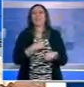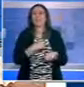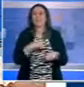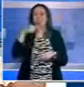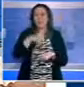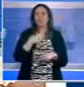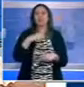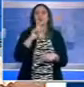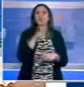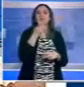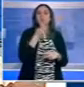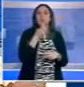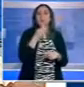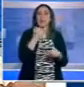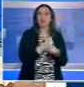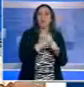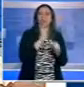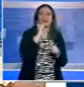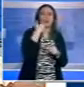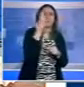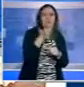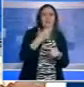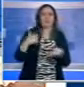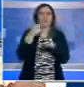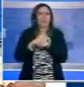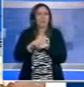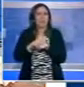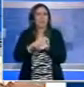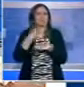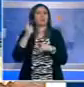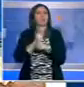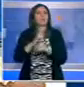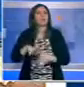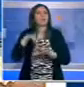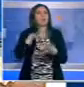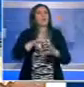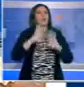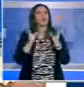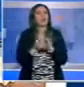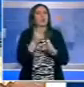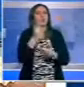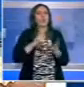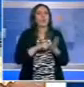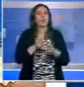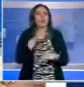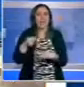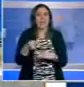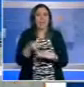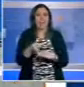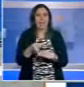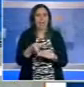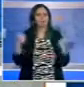caporalato e lo sfruttamento dei Lavoratori stranieri E che prevedono uno stanziamento complessivo di 2 milioni di euro